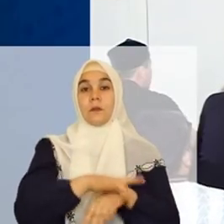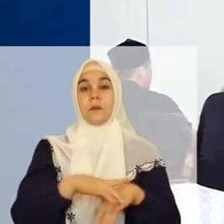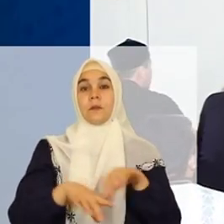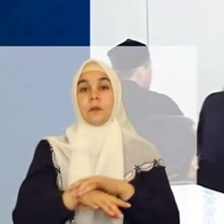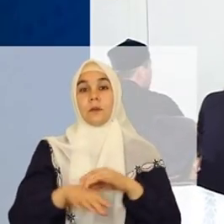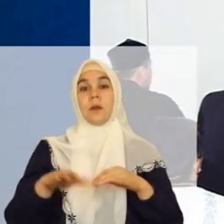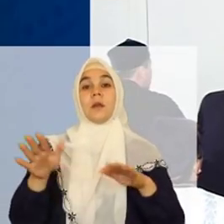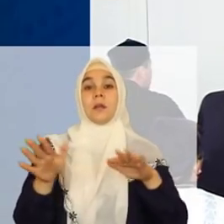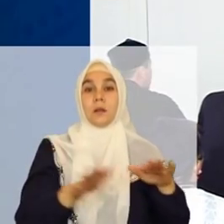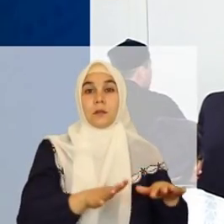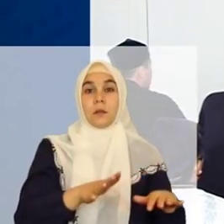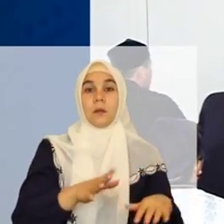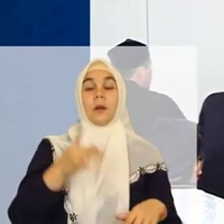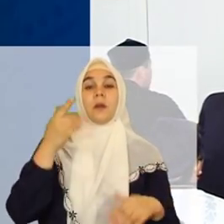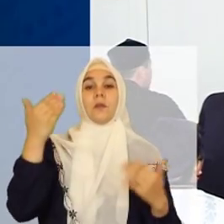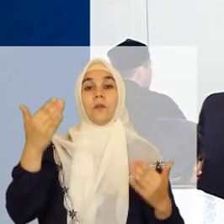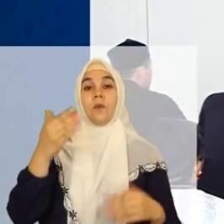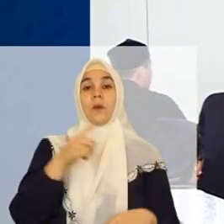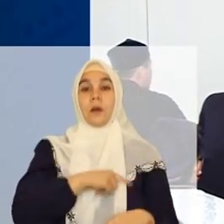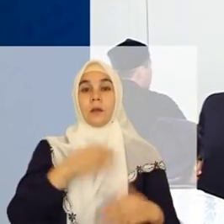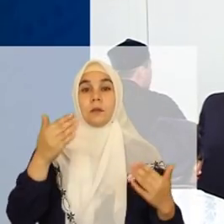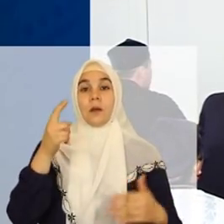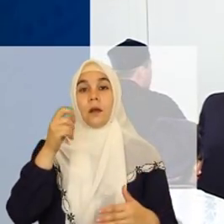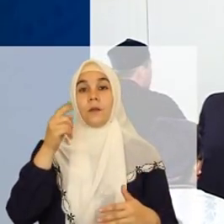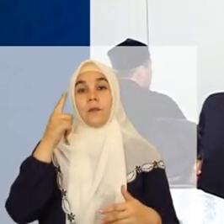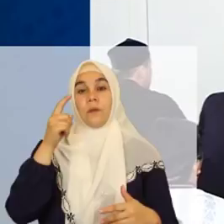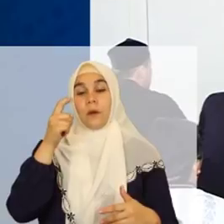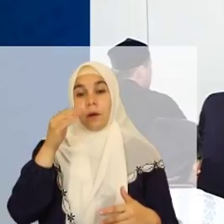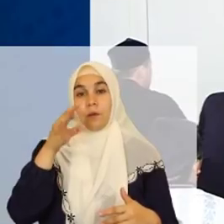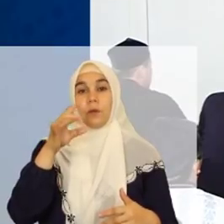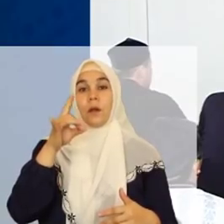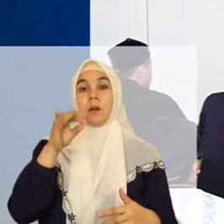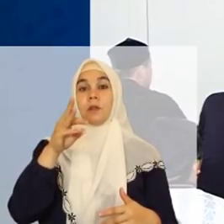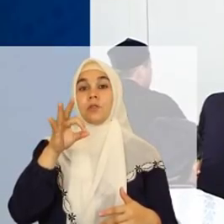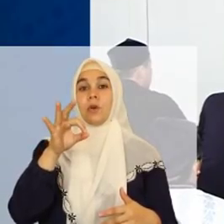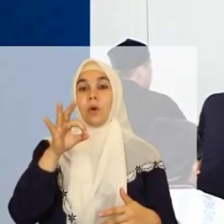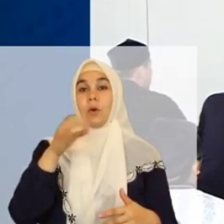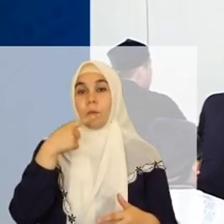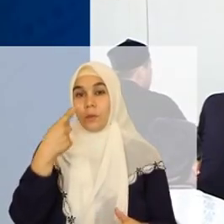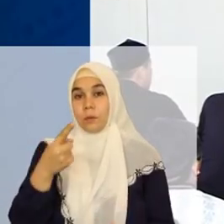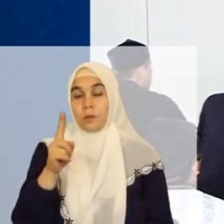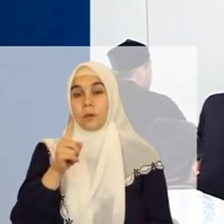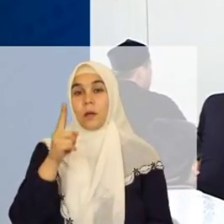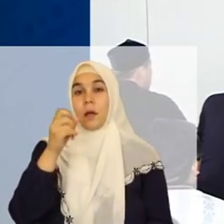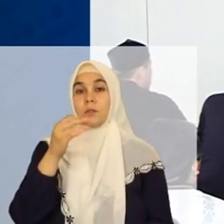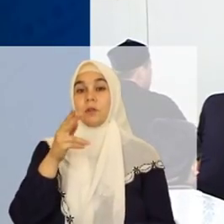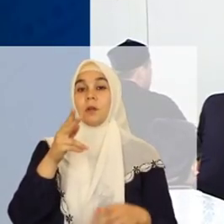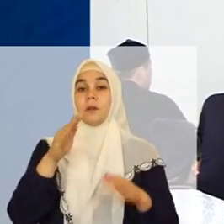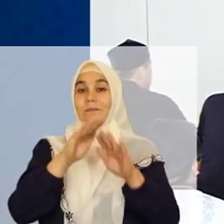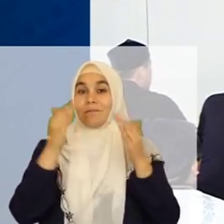keyingi odobi xavfu rajo bo'ladi. Xavfu rajo deganimiz hajni